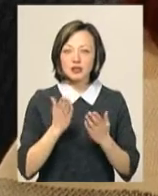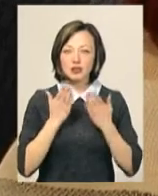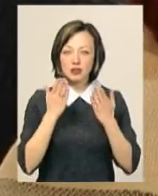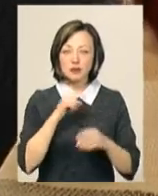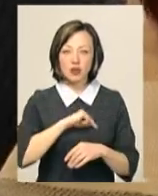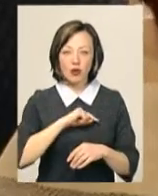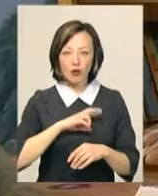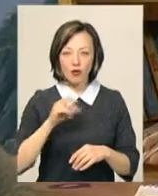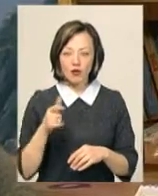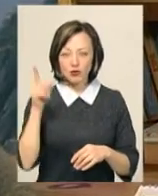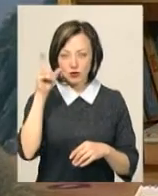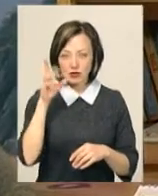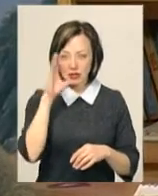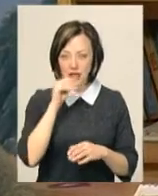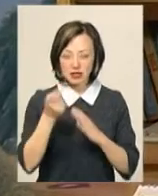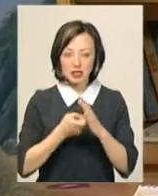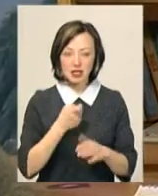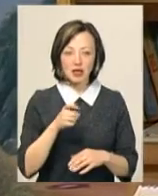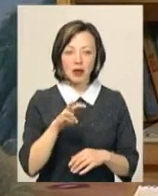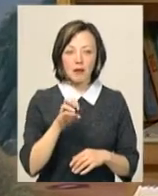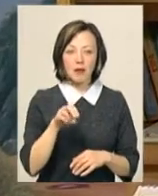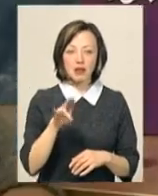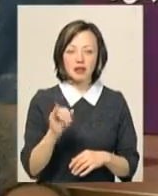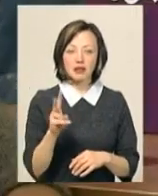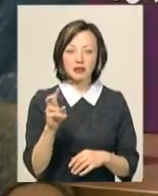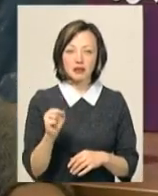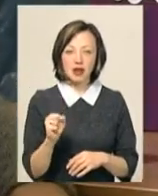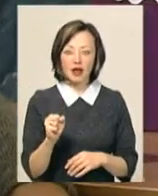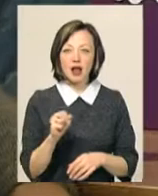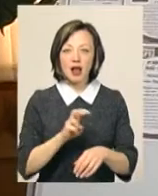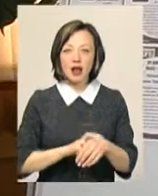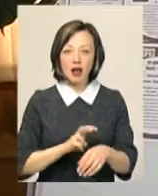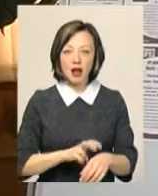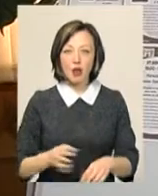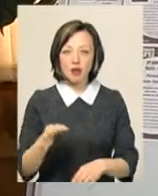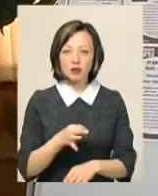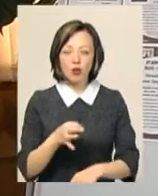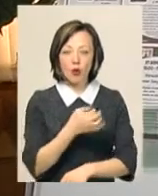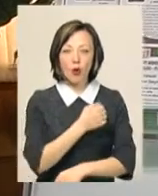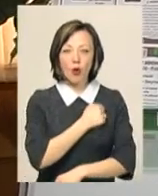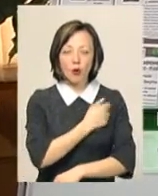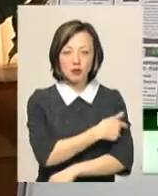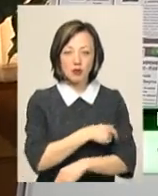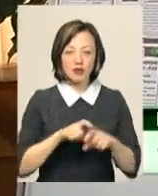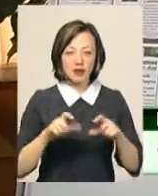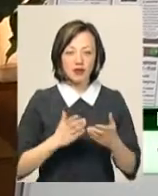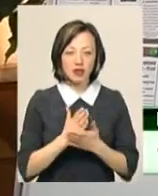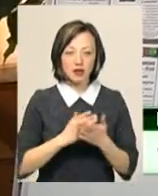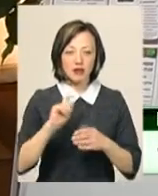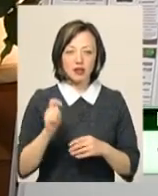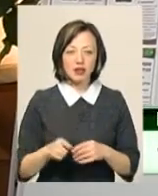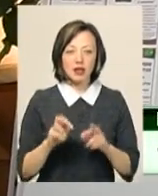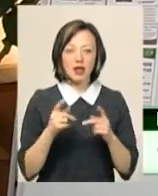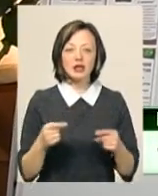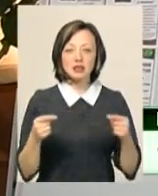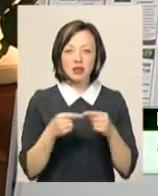за фахом, встигла чимало дізнатися від Альони Мединської, лікаря обласного госпіталю ветеранів війни. Як саме вони надають допомогу людям, які